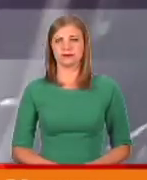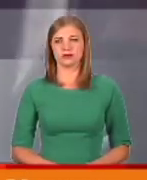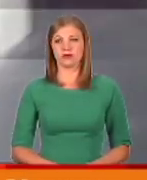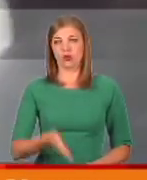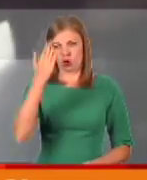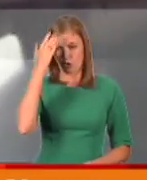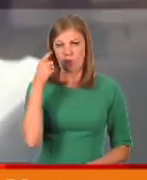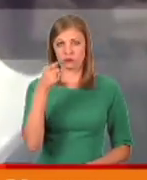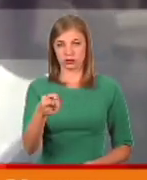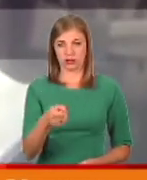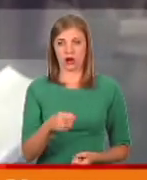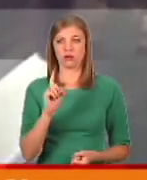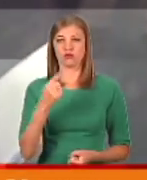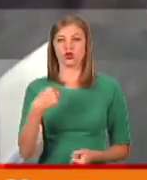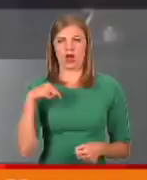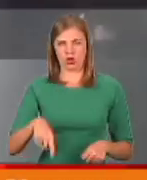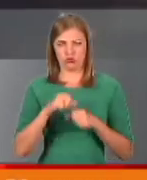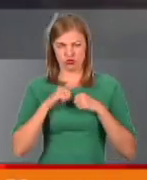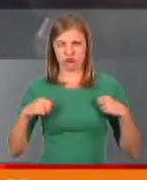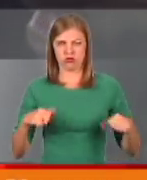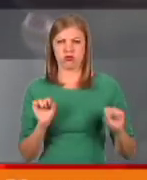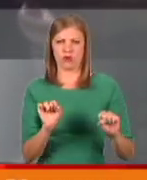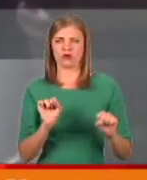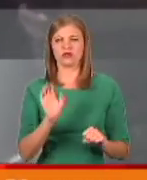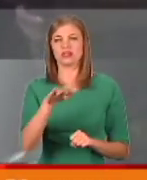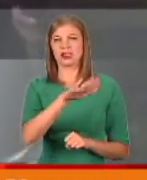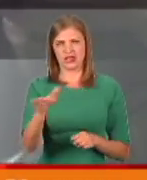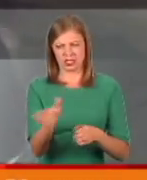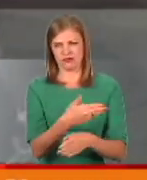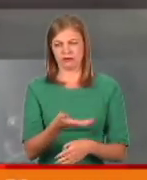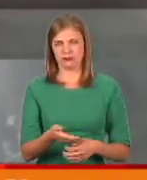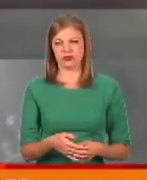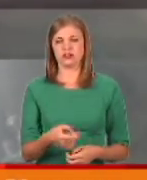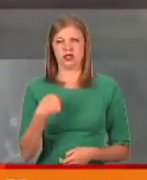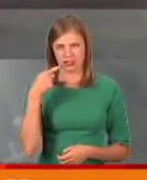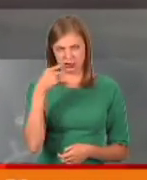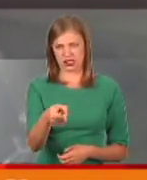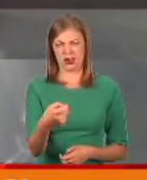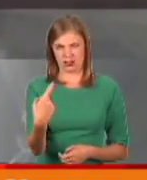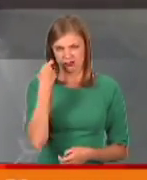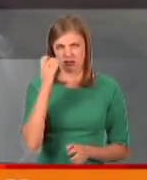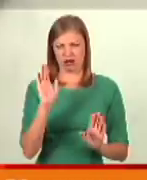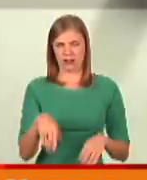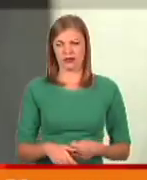голову стріляй, що це слово. Бо я в броніки тут. Забери дітей. Стріляй, говорю.